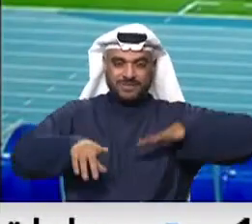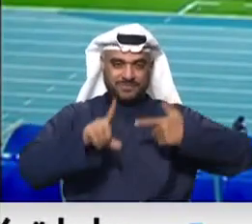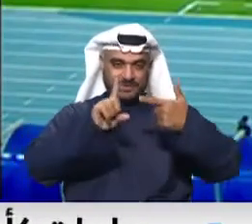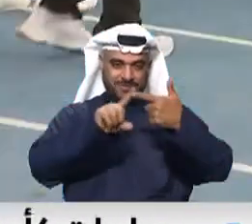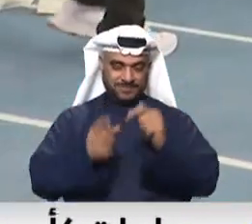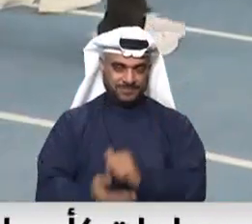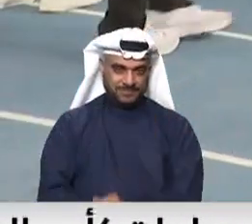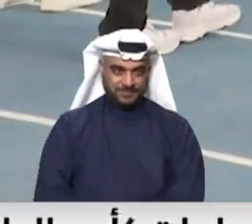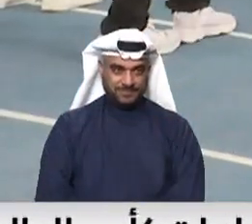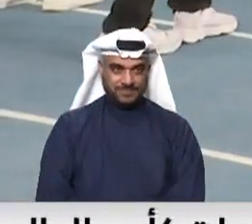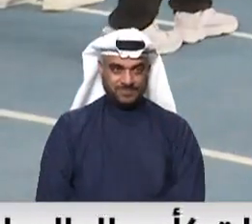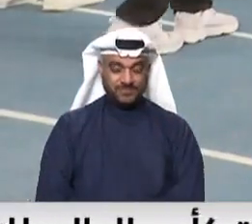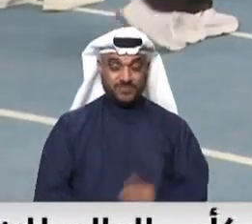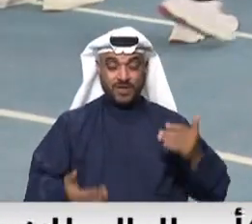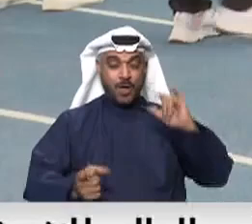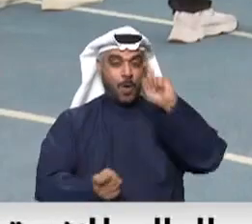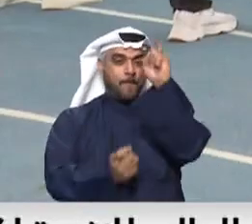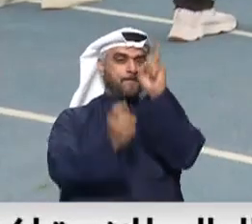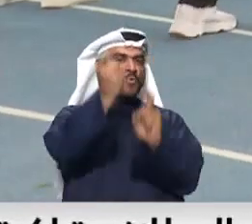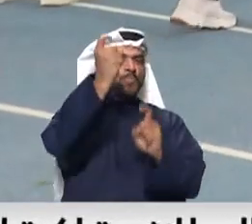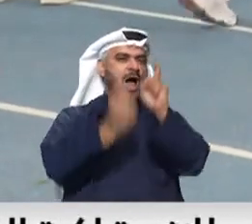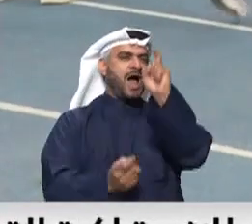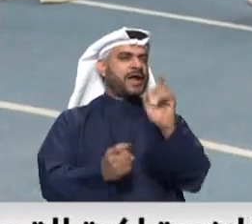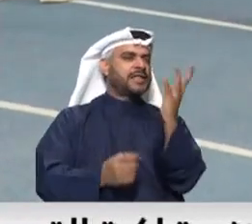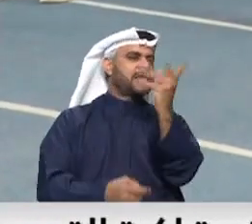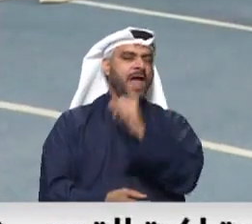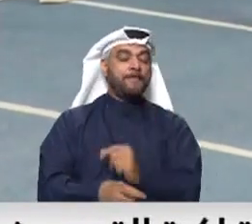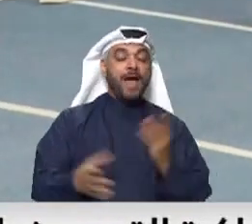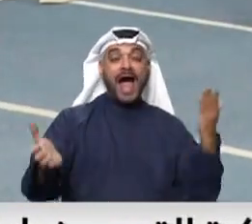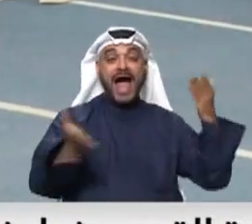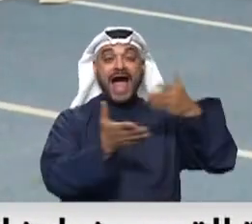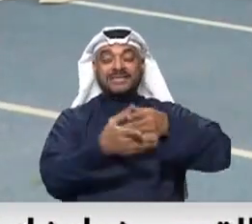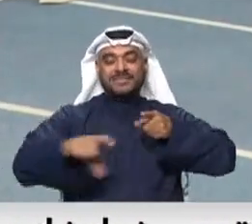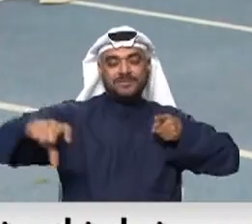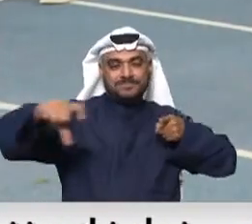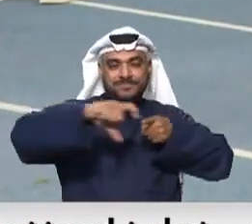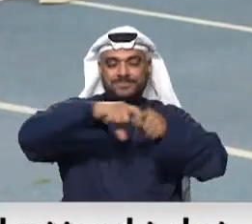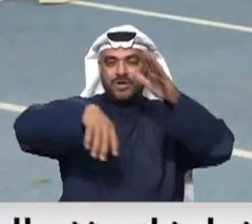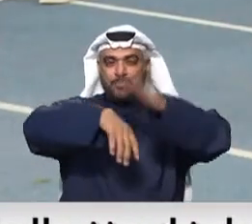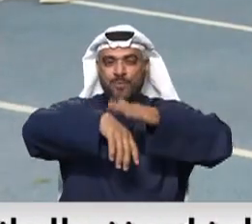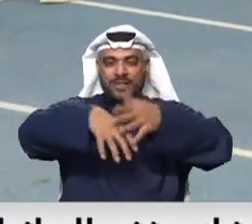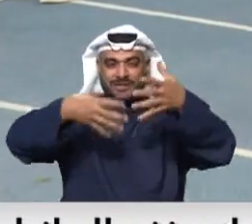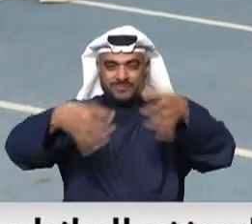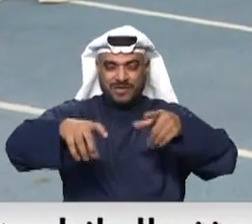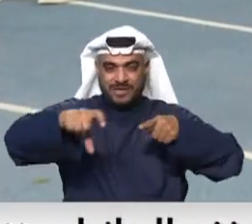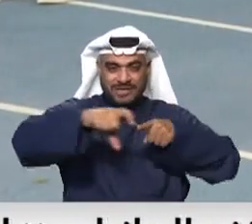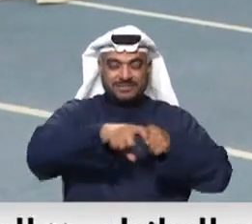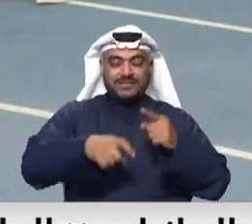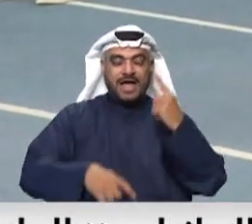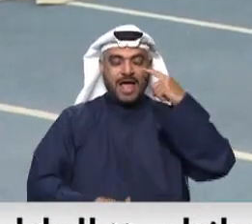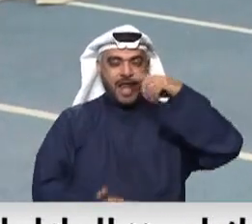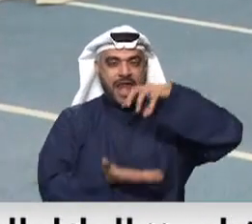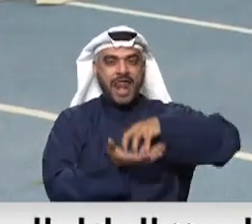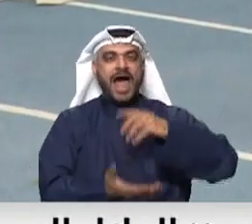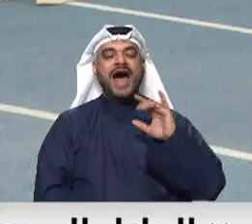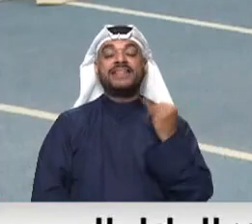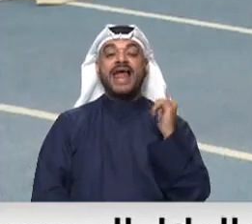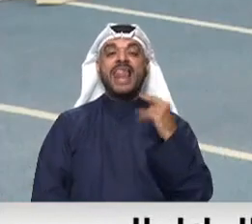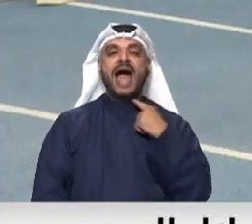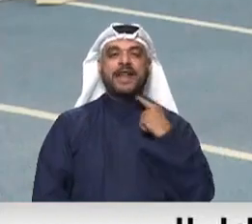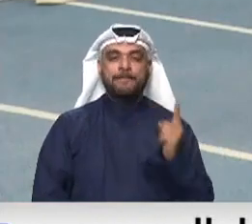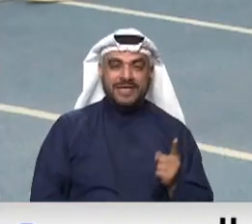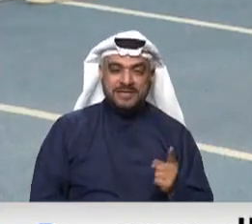العهد. بعد مباراة امتدت حتى الركلات الترجيحية، العربي يتوج بلقبه التاسع في